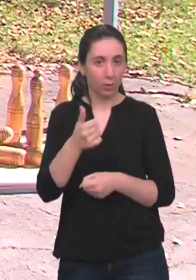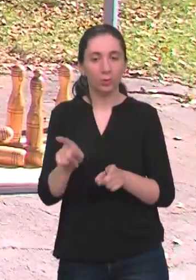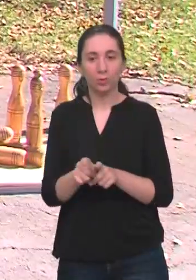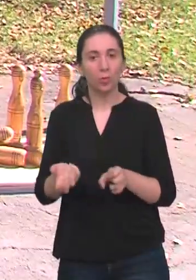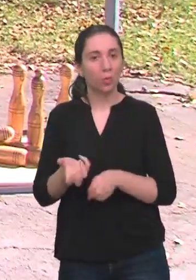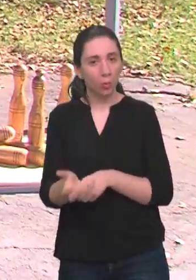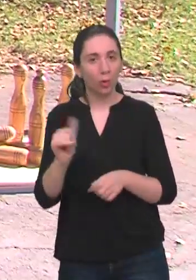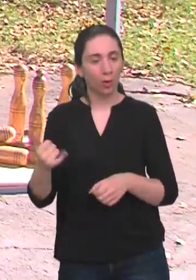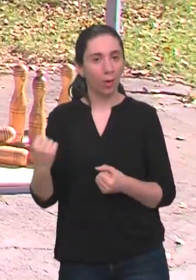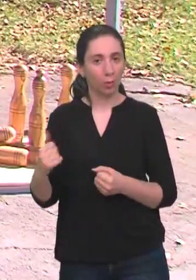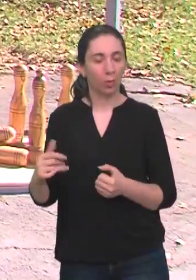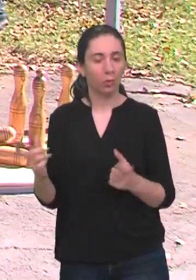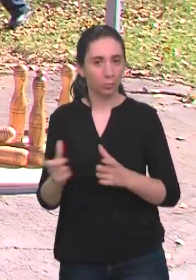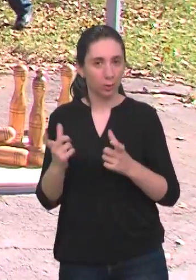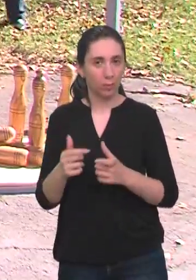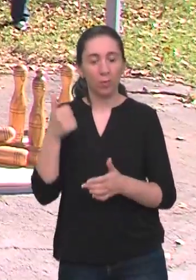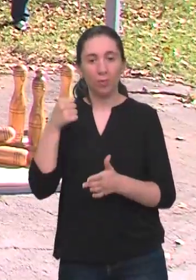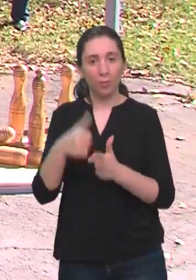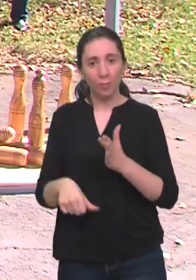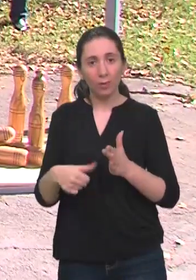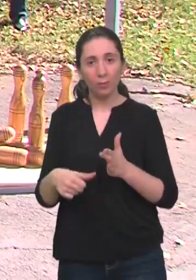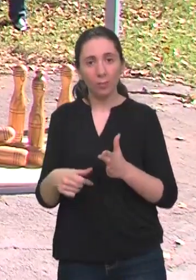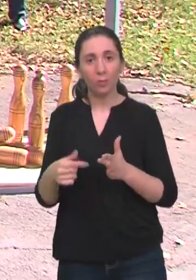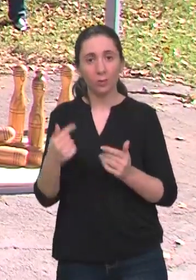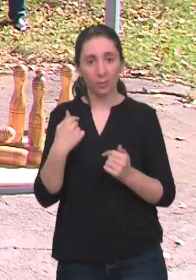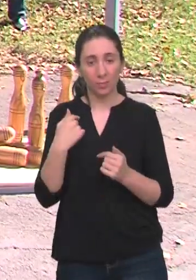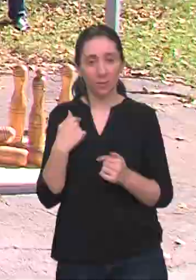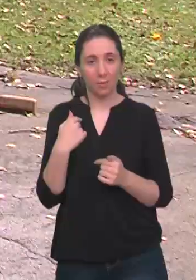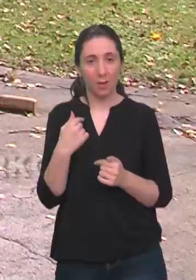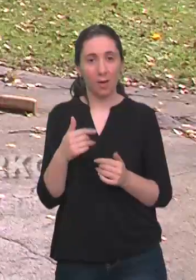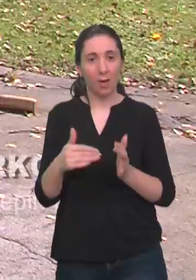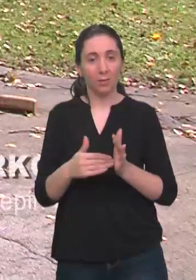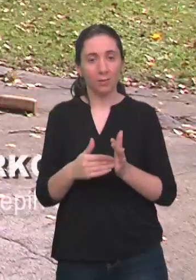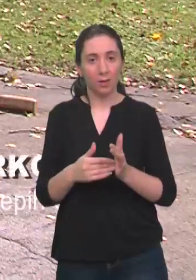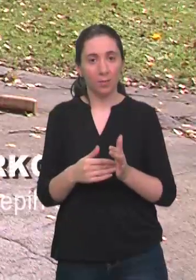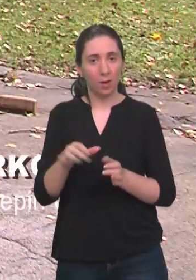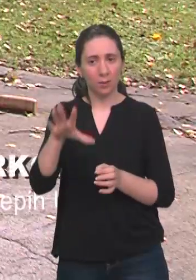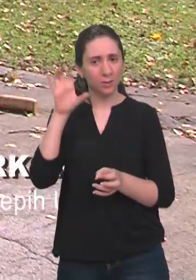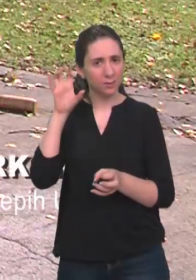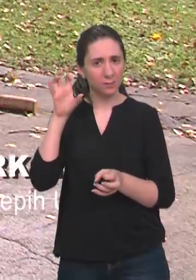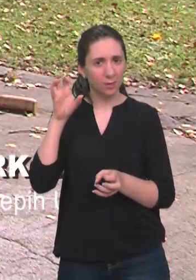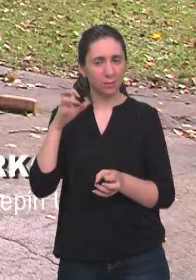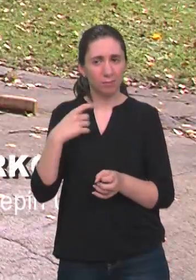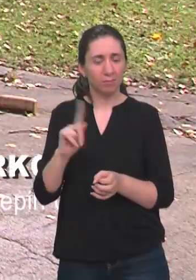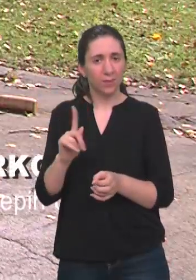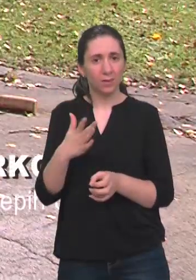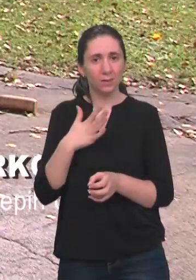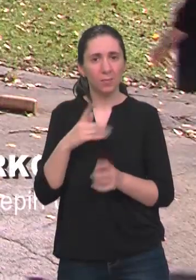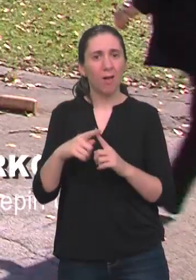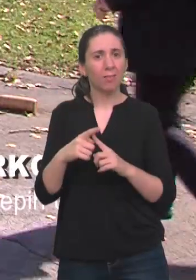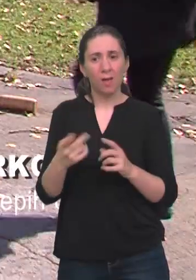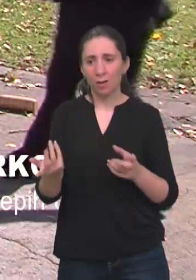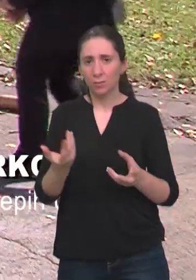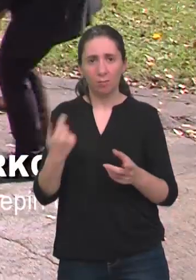zabavno. Pa evo, ja sam prvi put zapravo, pa sam i ja sama trebala shvatiti. Nisam baš imala nikakvu taktiku, jednostavno